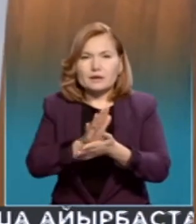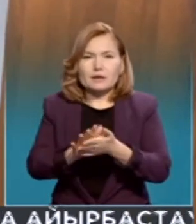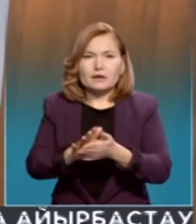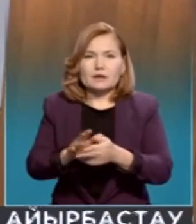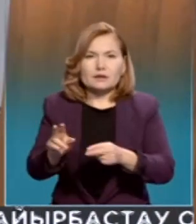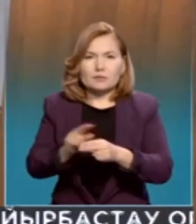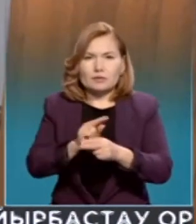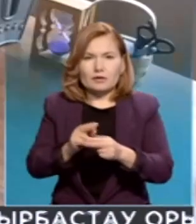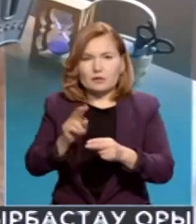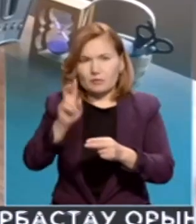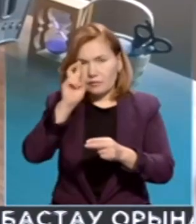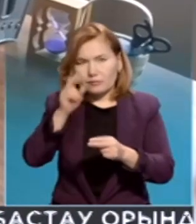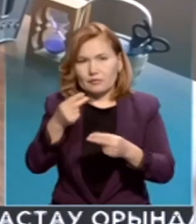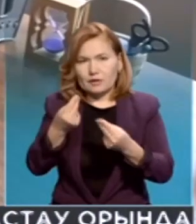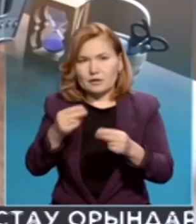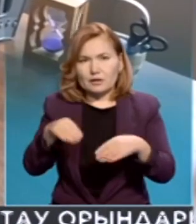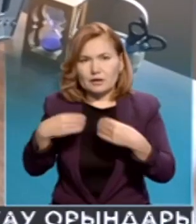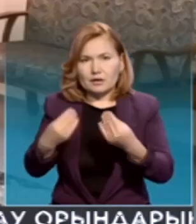бөледі.